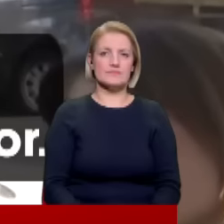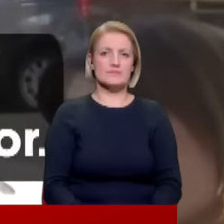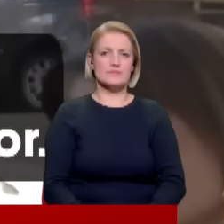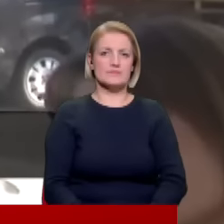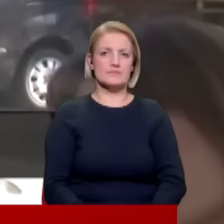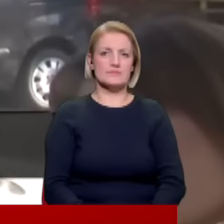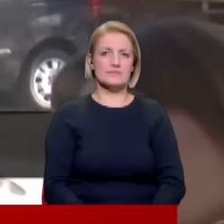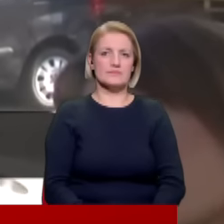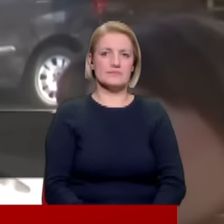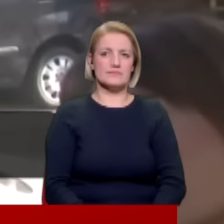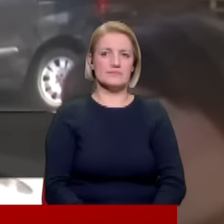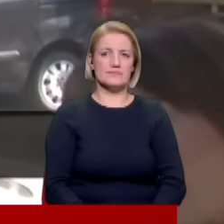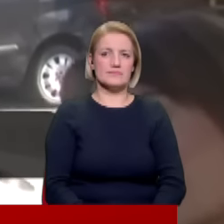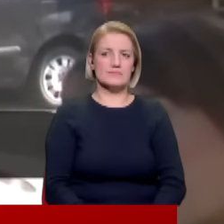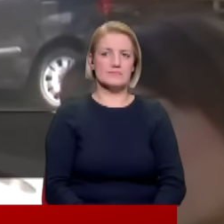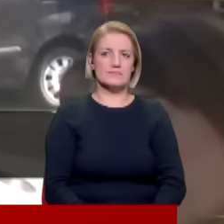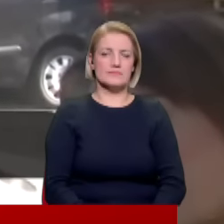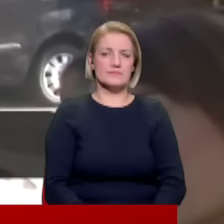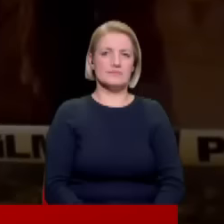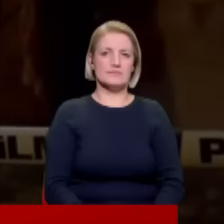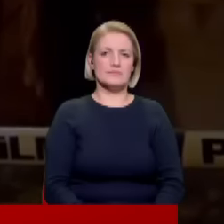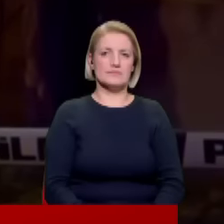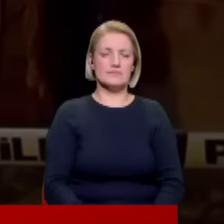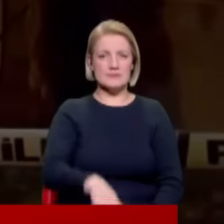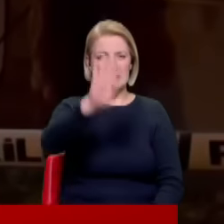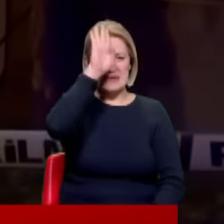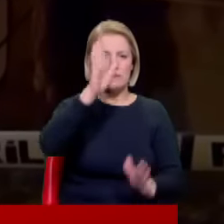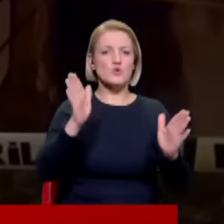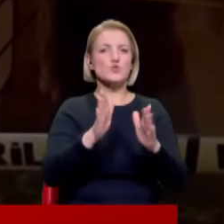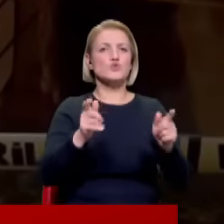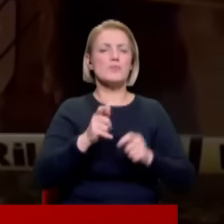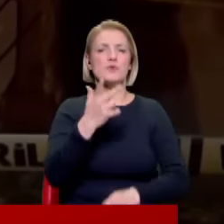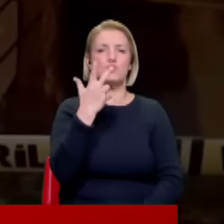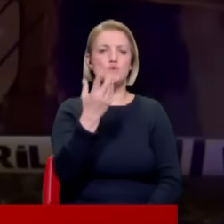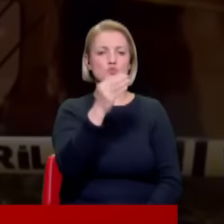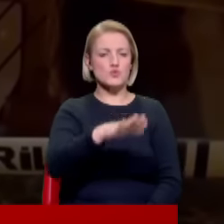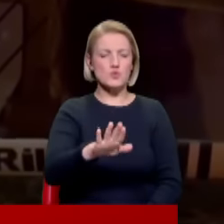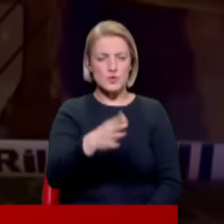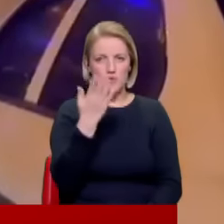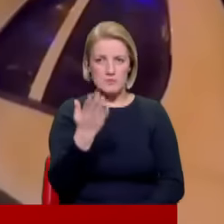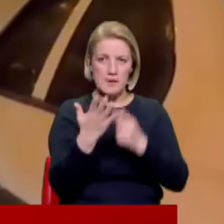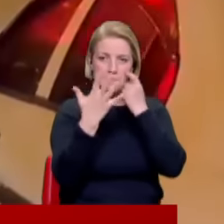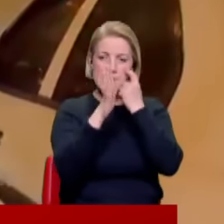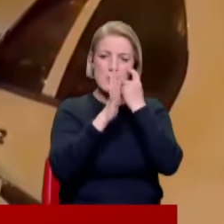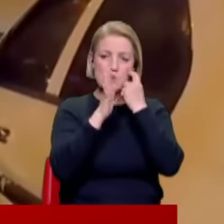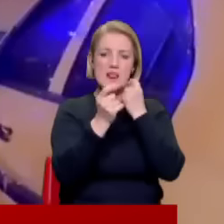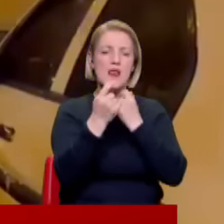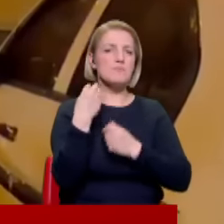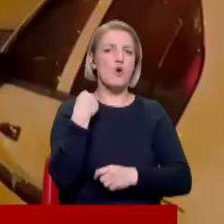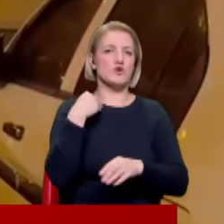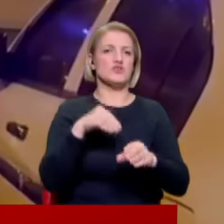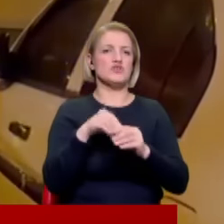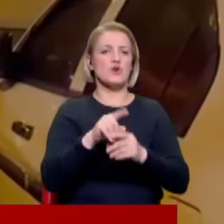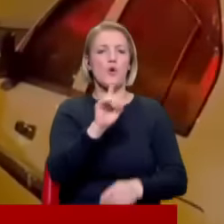geliyor. Yani 500 lira için pisi pisine gidiyor. İstanbul Küçükçekmece'de 3 çocuk, iddiaya göre 500 liralık borç